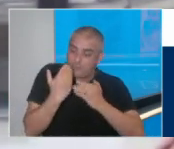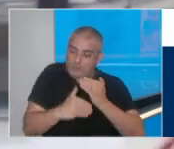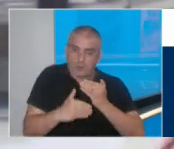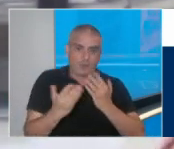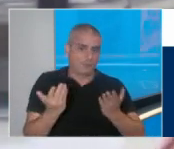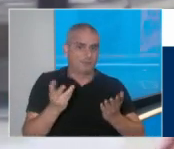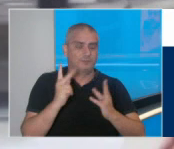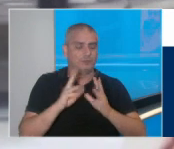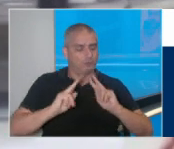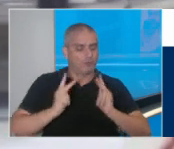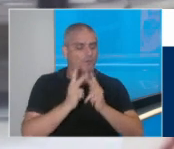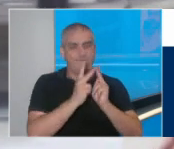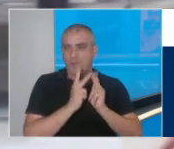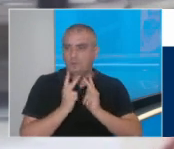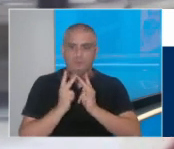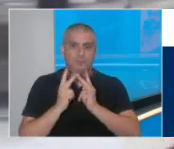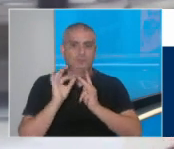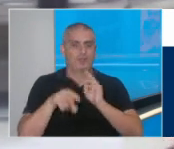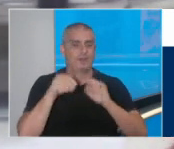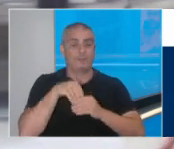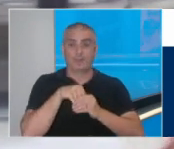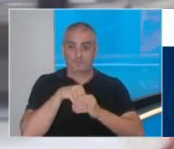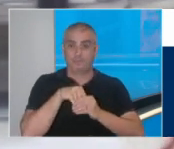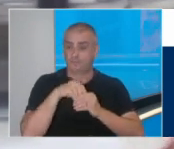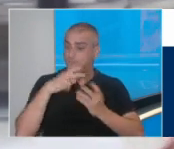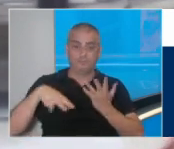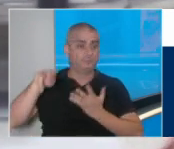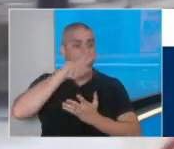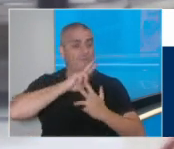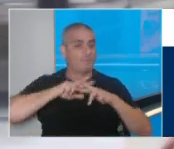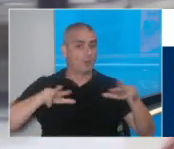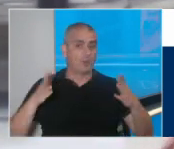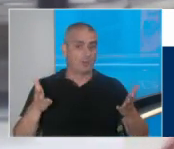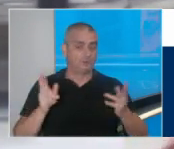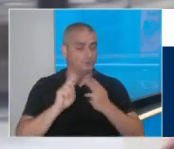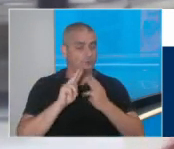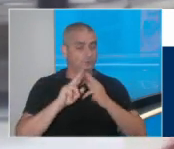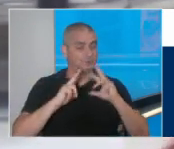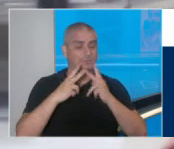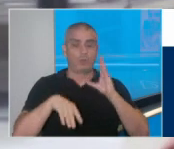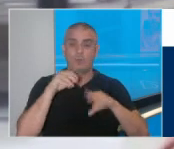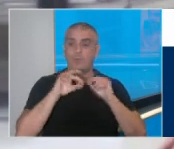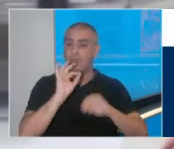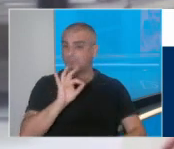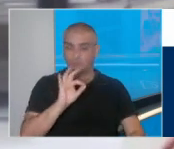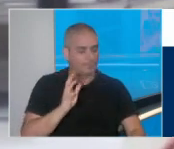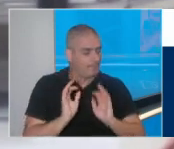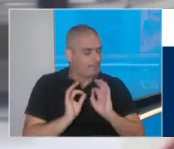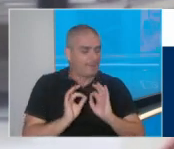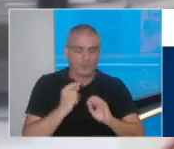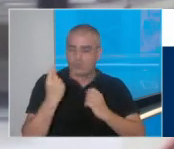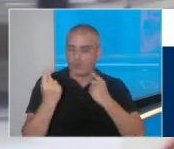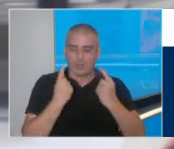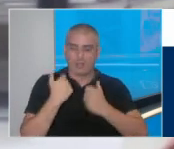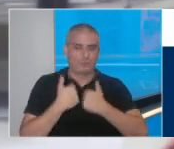זאת אומרת, יש קבוצות של פריימריסטים שמסתובבים ברחבי הארץ, פוגשים את ציבור הבוחרים. באמת, כל